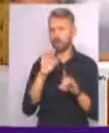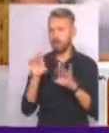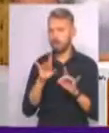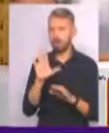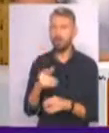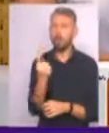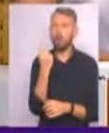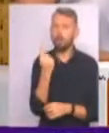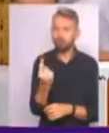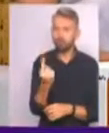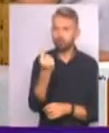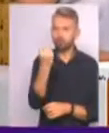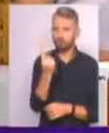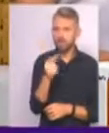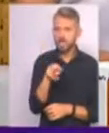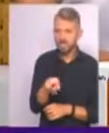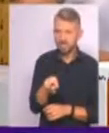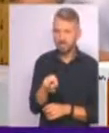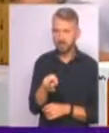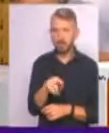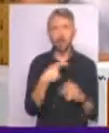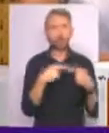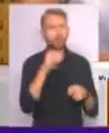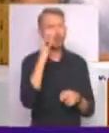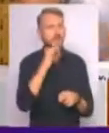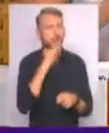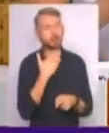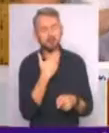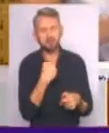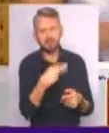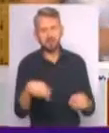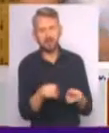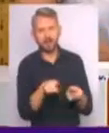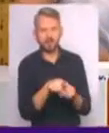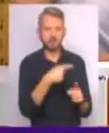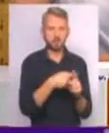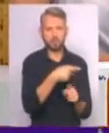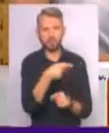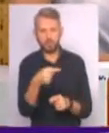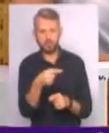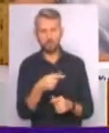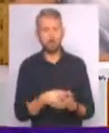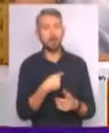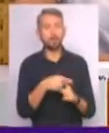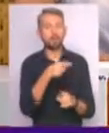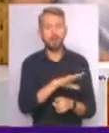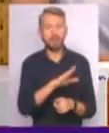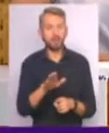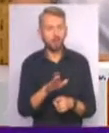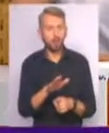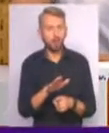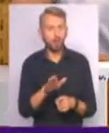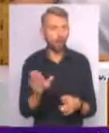одном литре солодкого, сладких, газового. И в других сладких напитках примерно так же. Плюс-минус что-то. Плюс они не утоляют